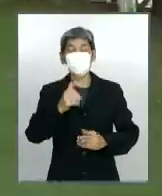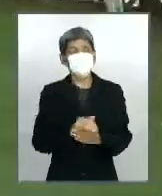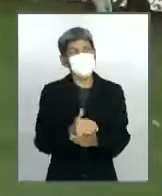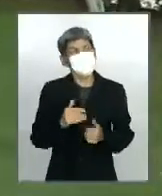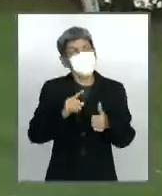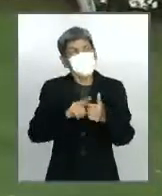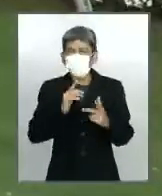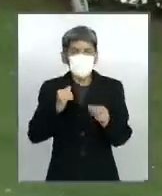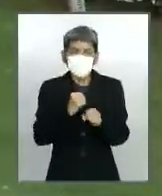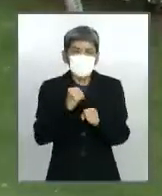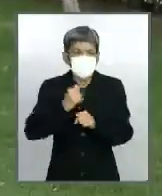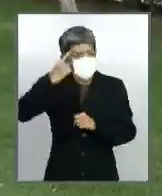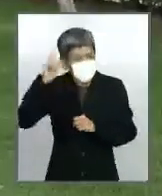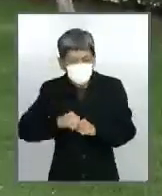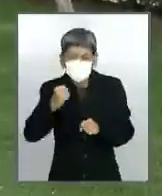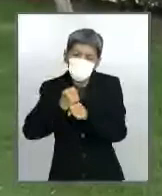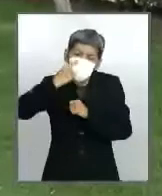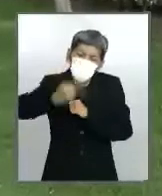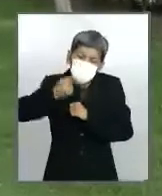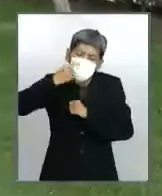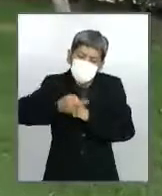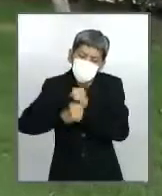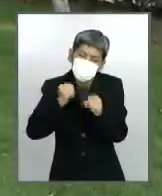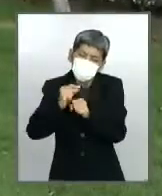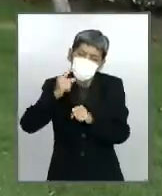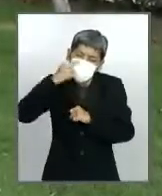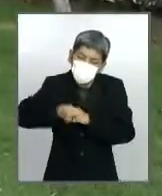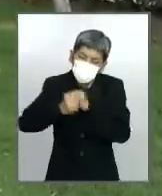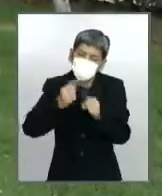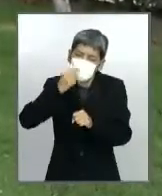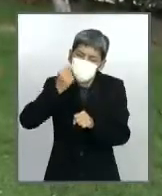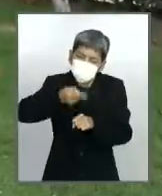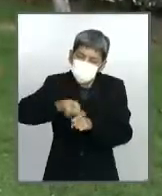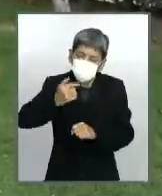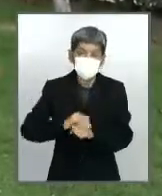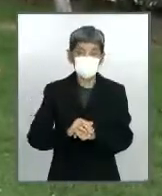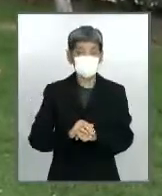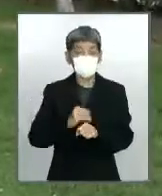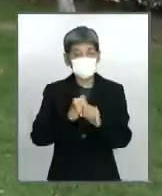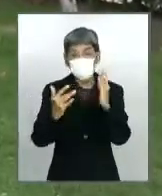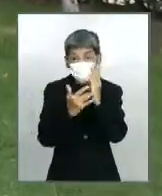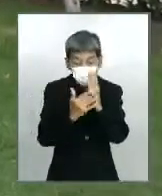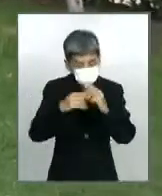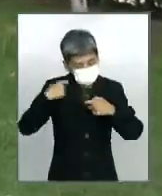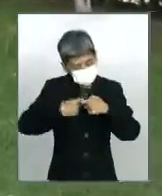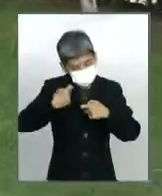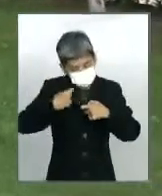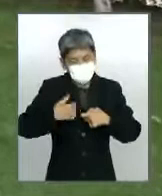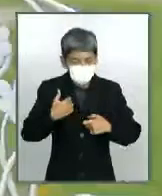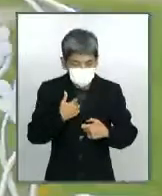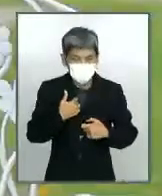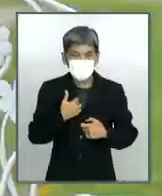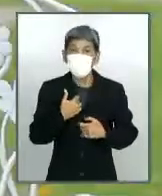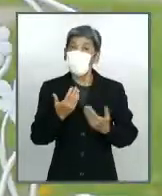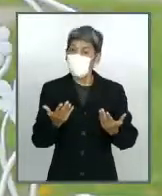ได้หรือบางคนที่ทำอะไรไม่เป็นเลยทำงานเดิมๆซ้ำๆมา 20-30 ปีที่เขาอายุเยอะหน่อยการเข้าถึงเทคโนโลยีอาจจะยาก